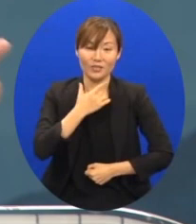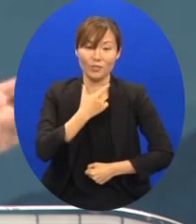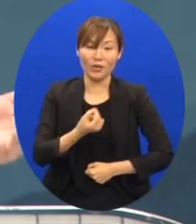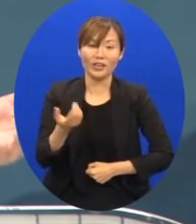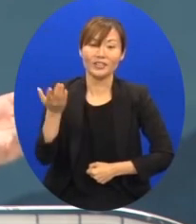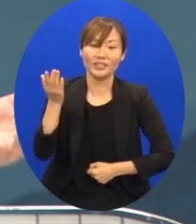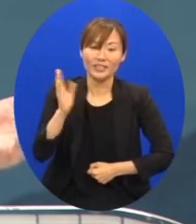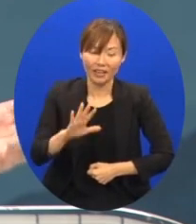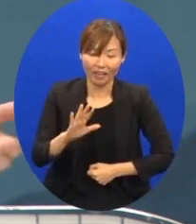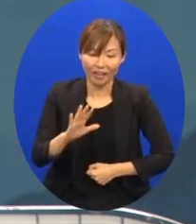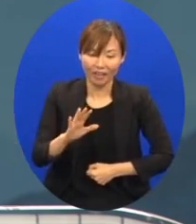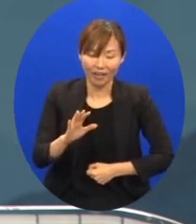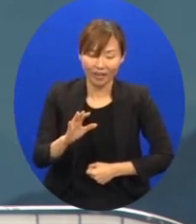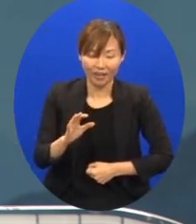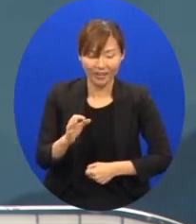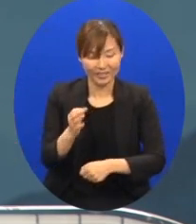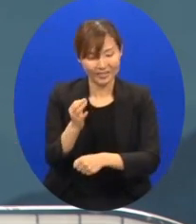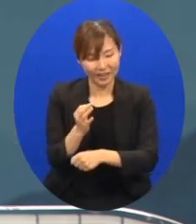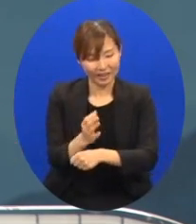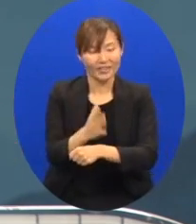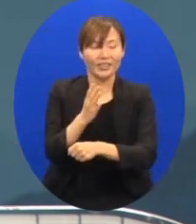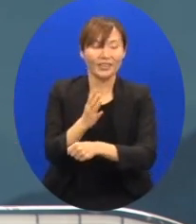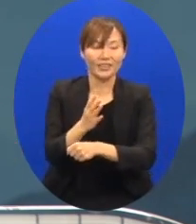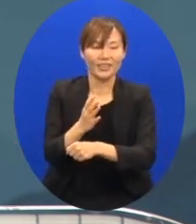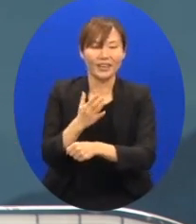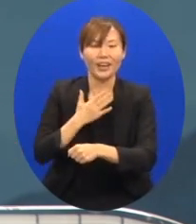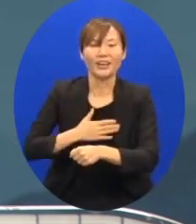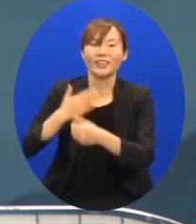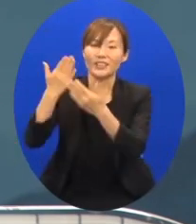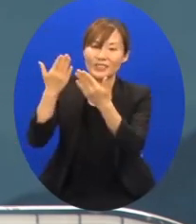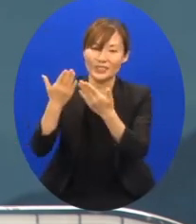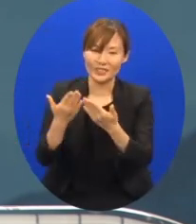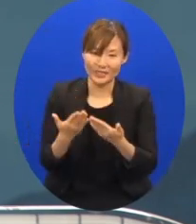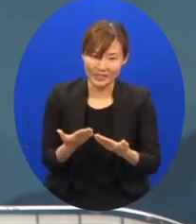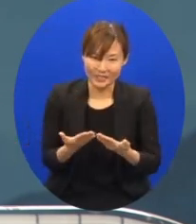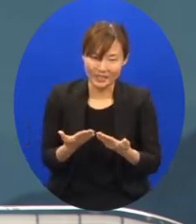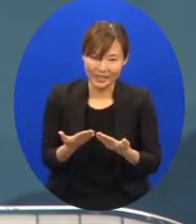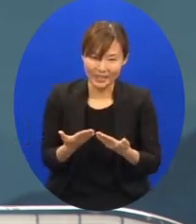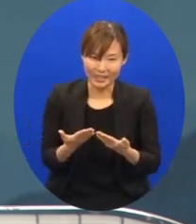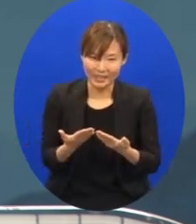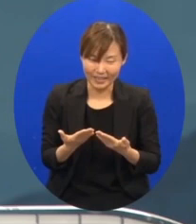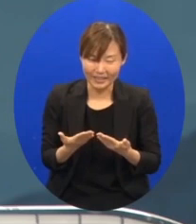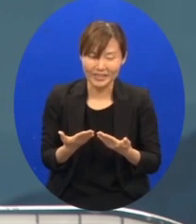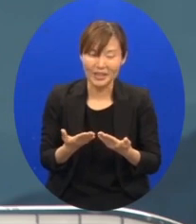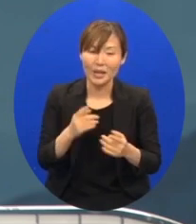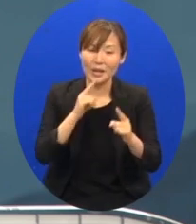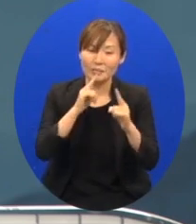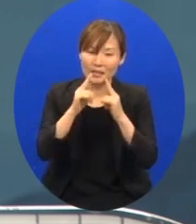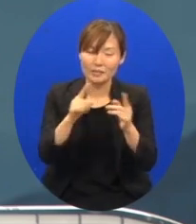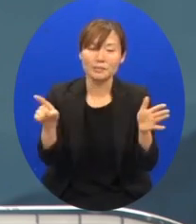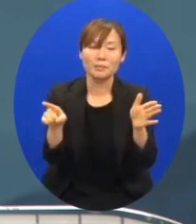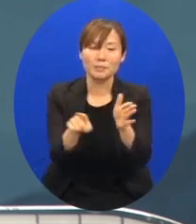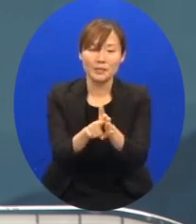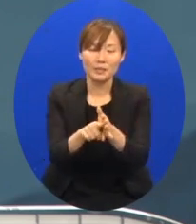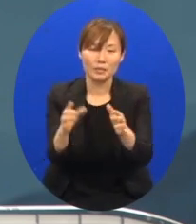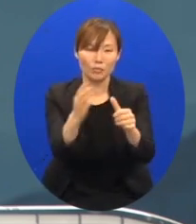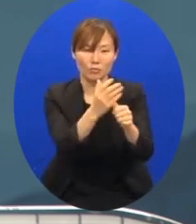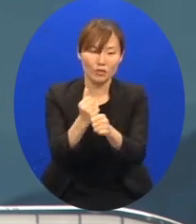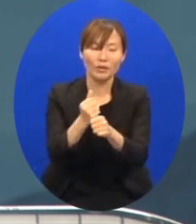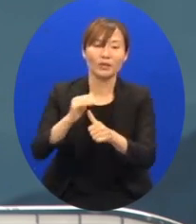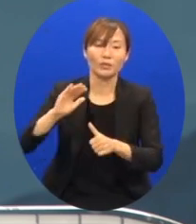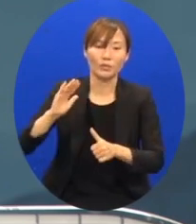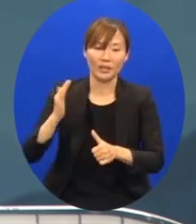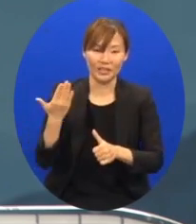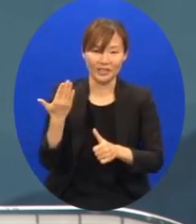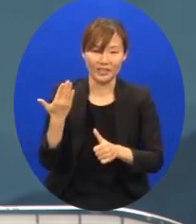이게 이렇게 간단 하단 말이야 이 말씀을 믿음으로 붙잡아야 한다는 걸 알았어 그래서 그때